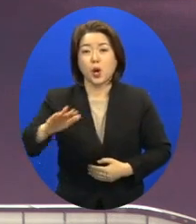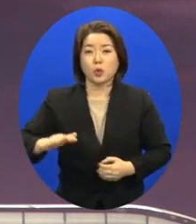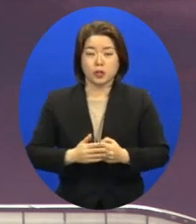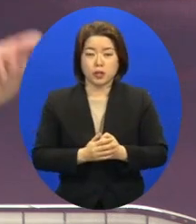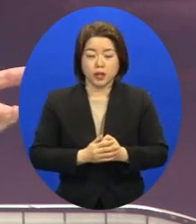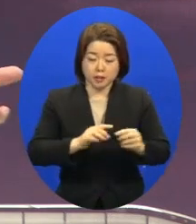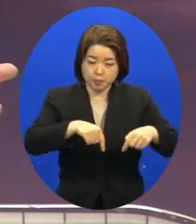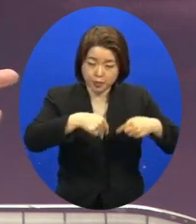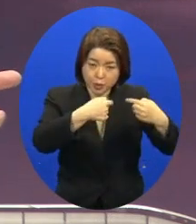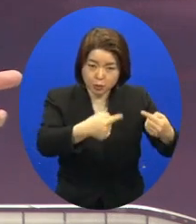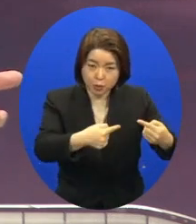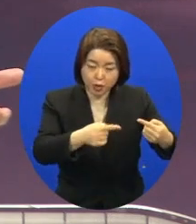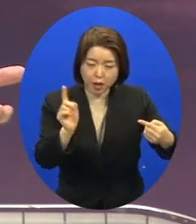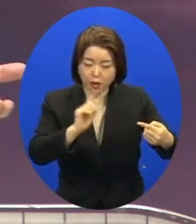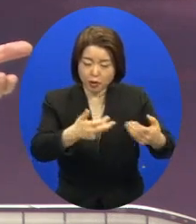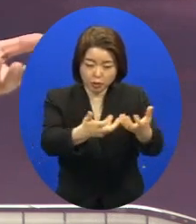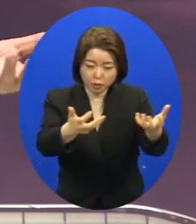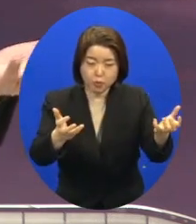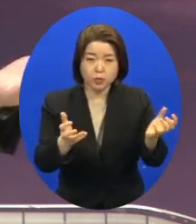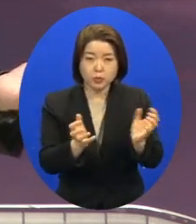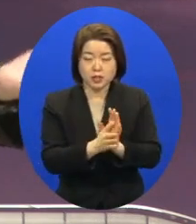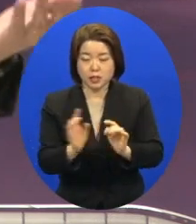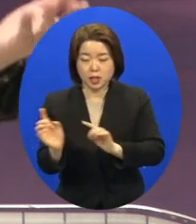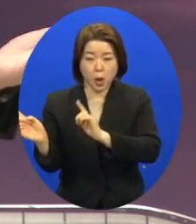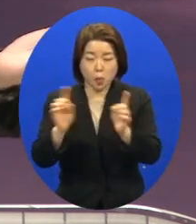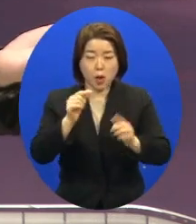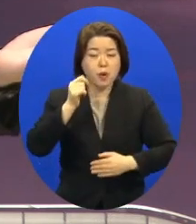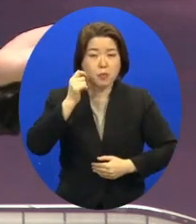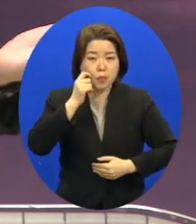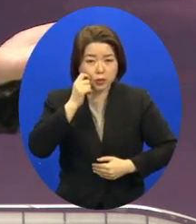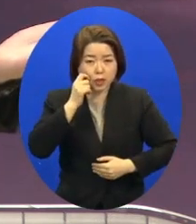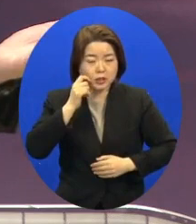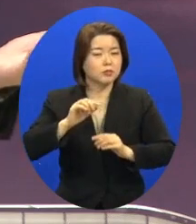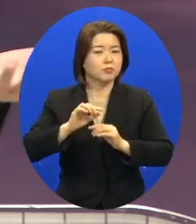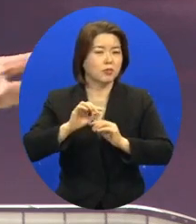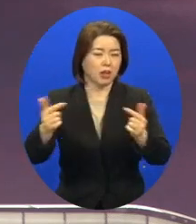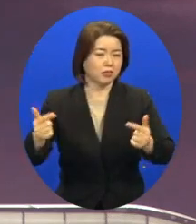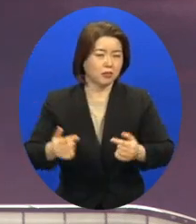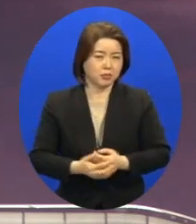있는 어떤 공동체가 회복 안 될 수 있겠습니까?